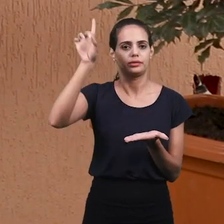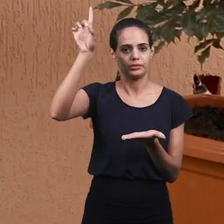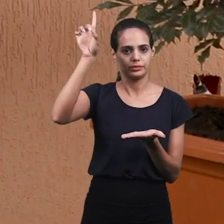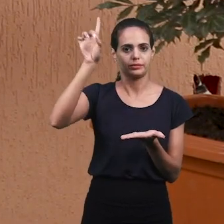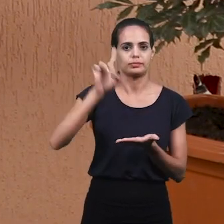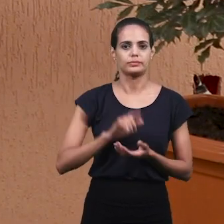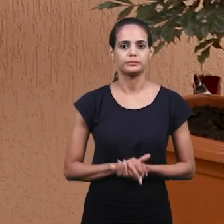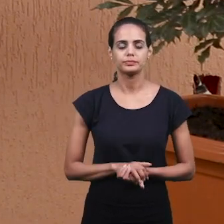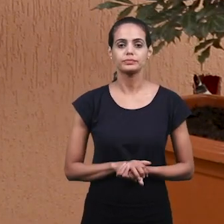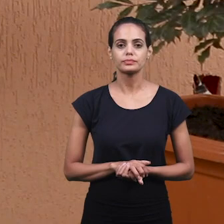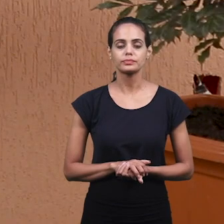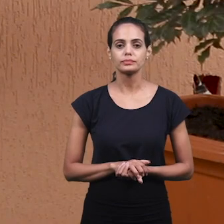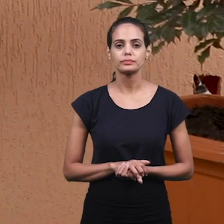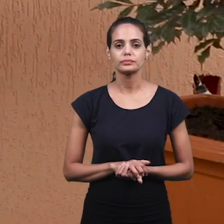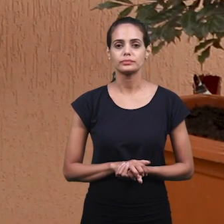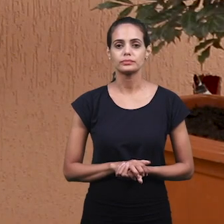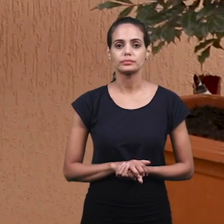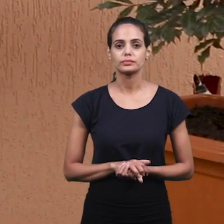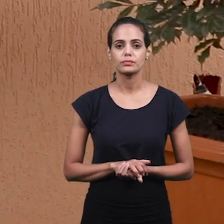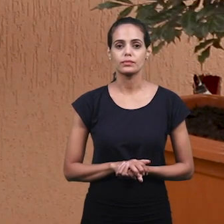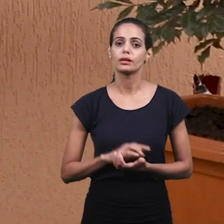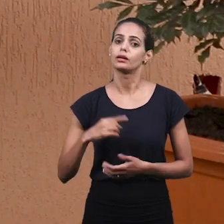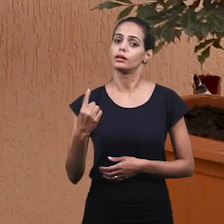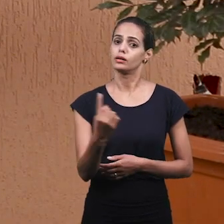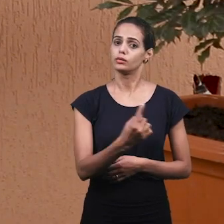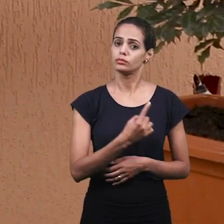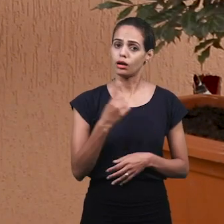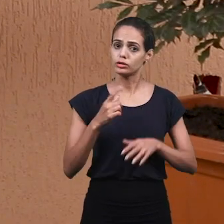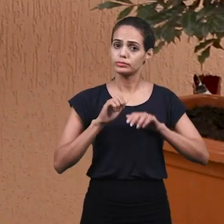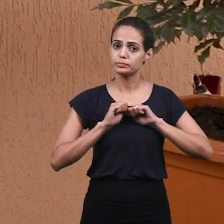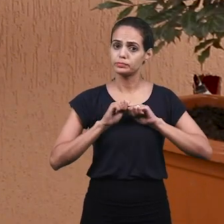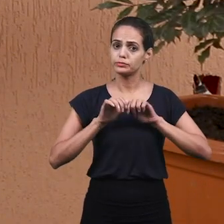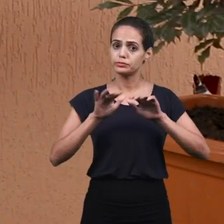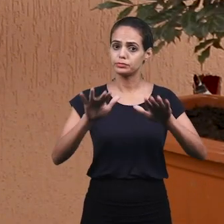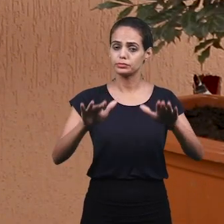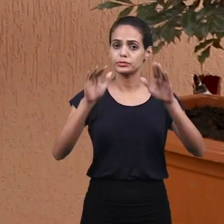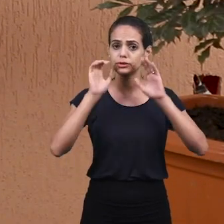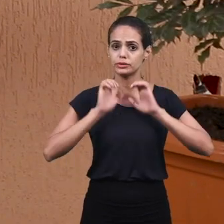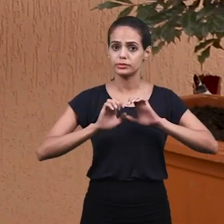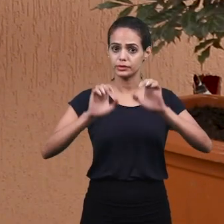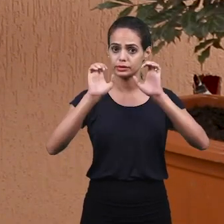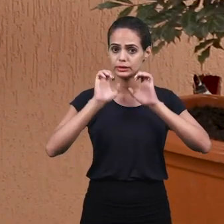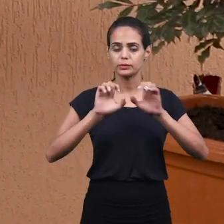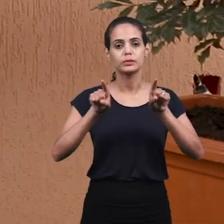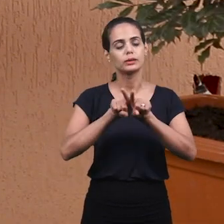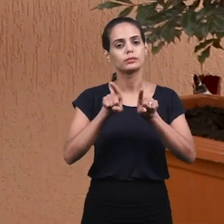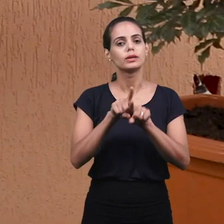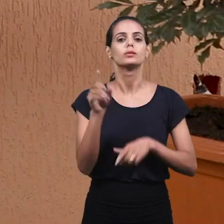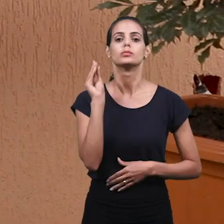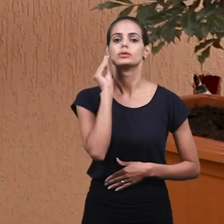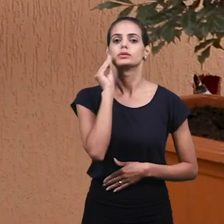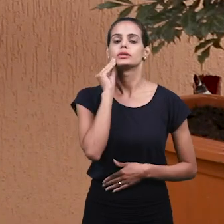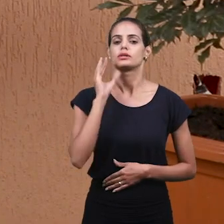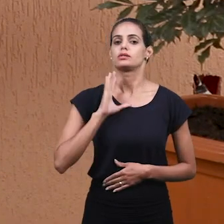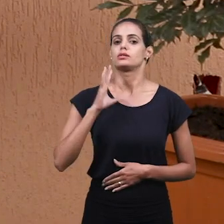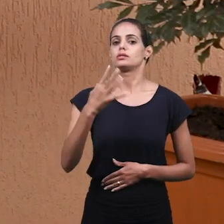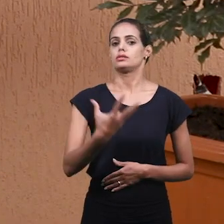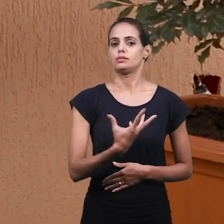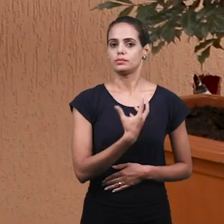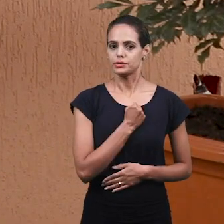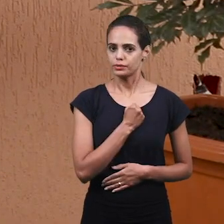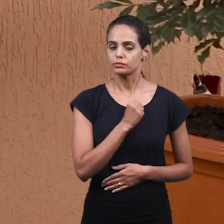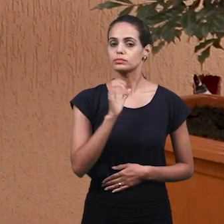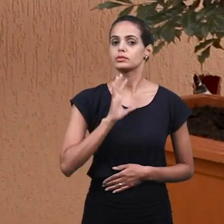Seigneur. Avec cela, nous sommes en train de promouvoir l'évangélisation et en donnant l'opportunité